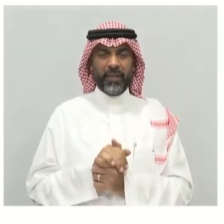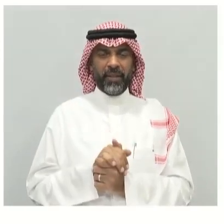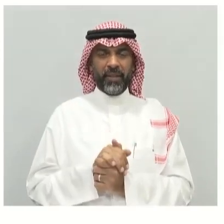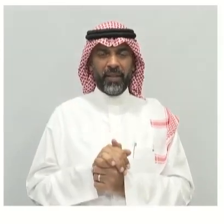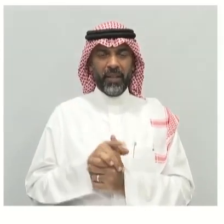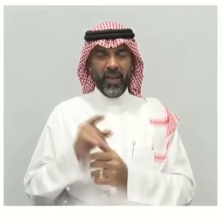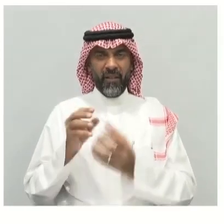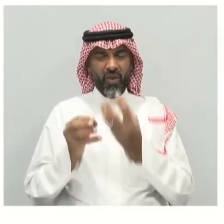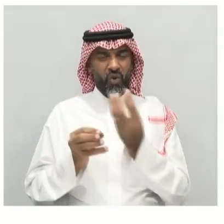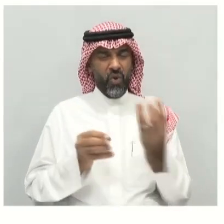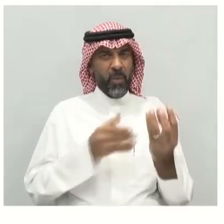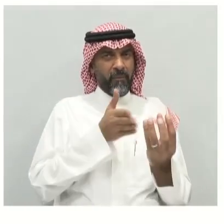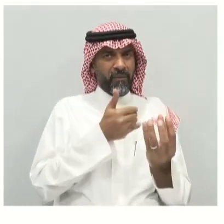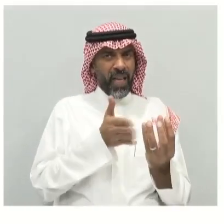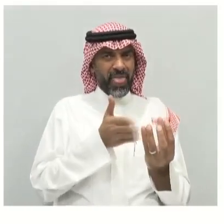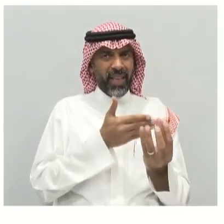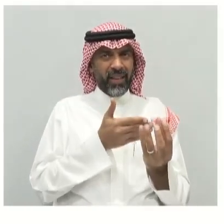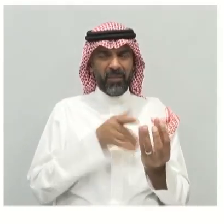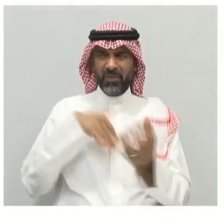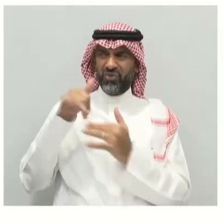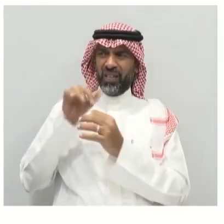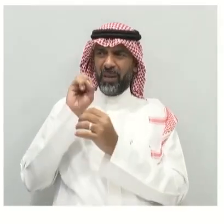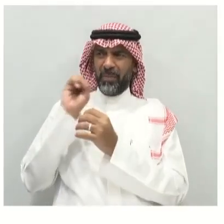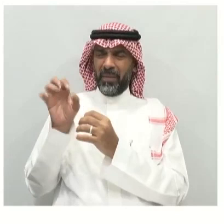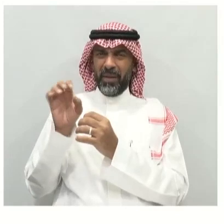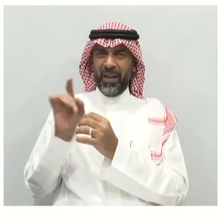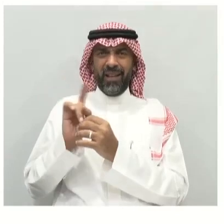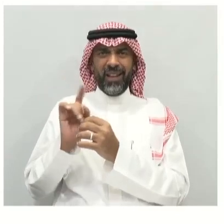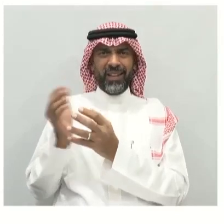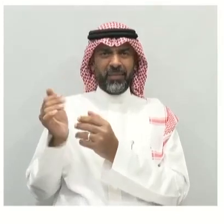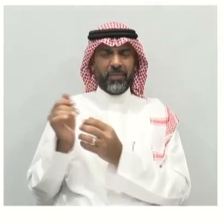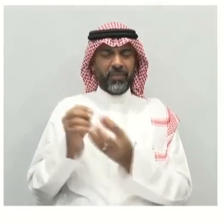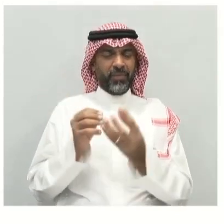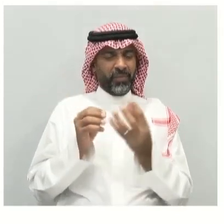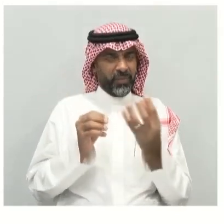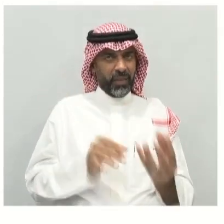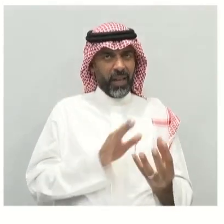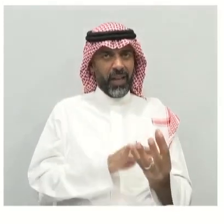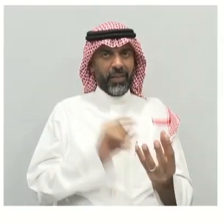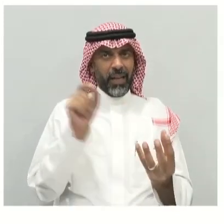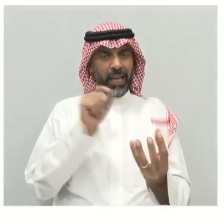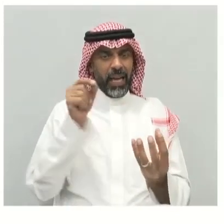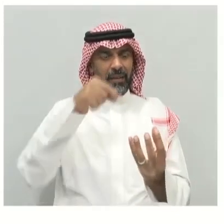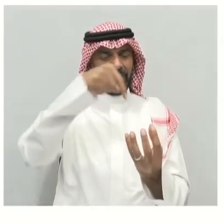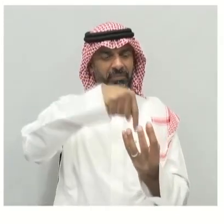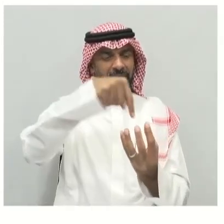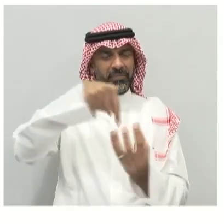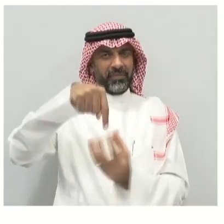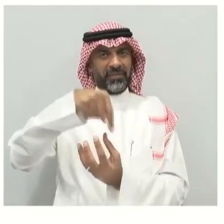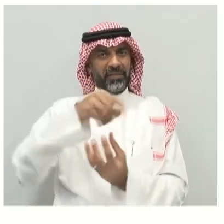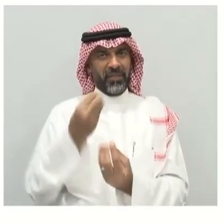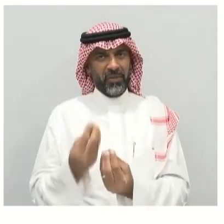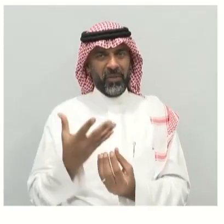العلب الفارغه بدل ما نرميها ونتخلص منها الله يكرمكم في النفايات وتزداد كميه